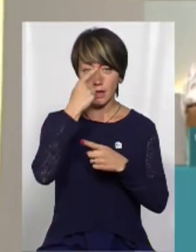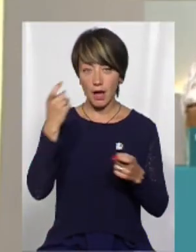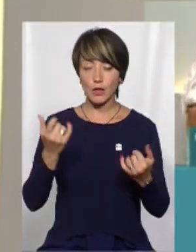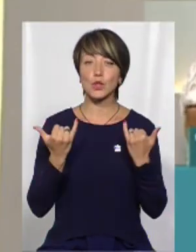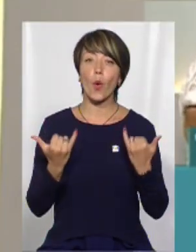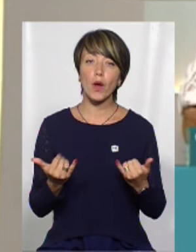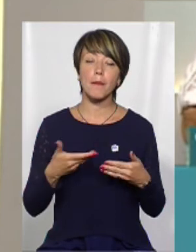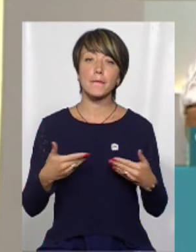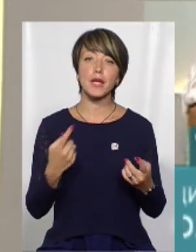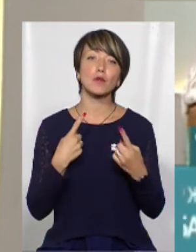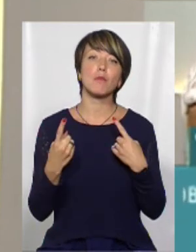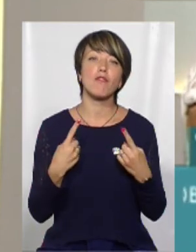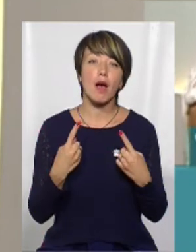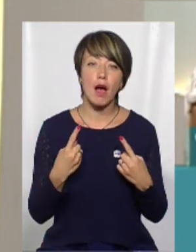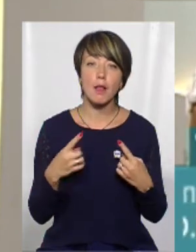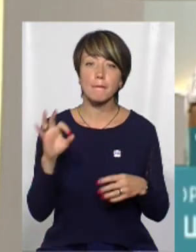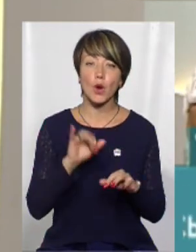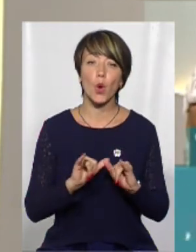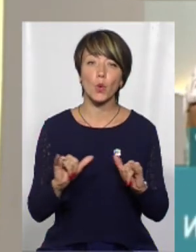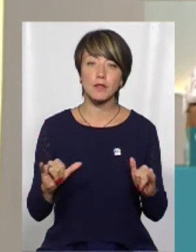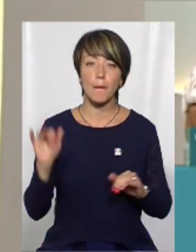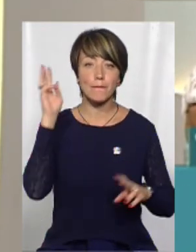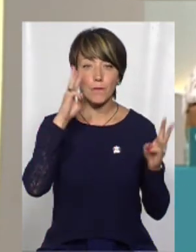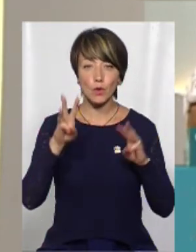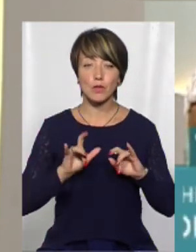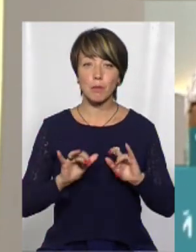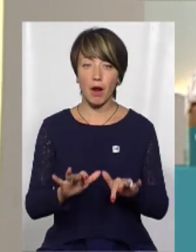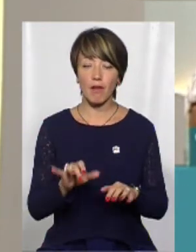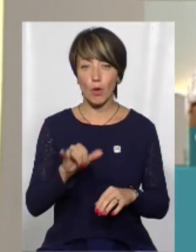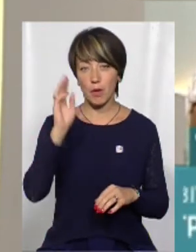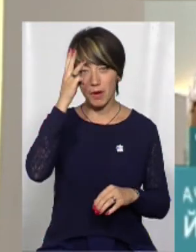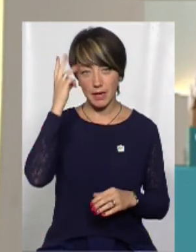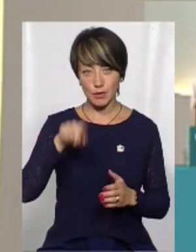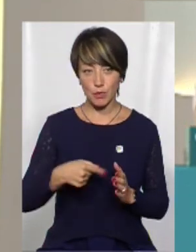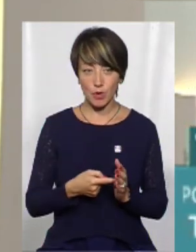що сьогодні ми розмовляли про розвиток модної справи у